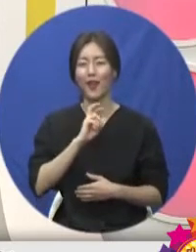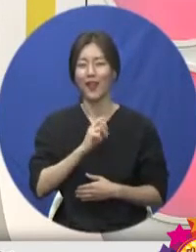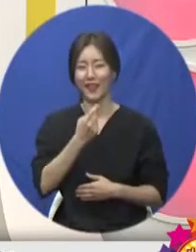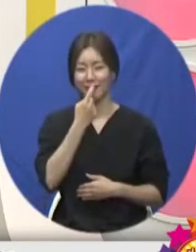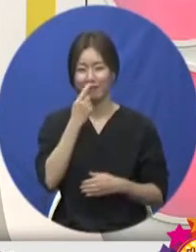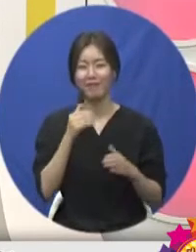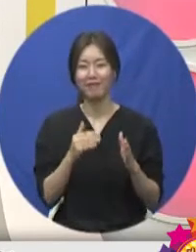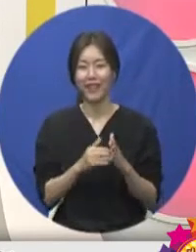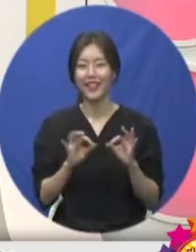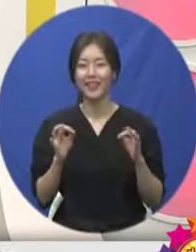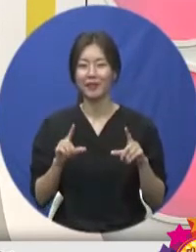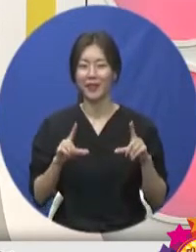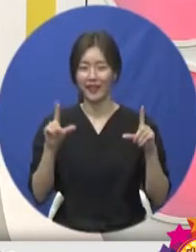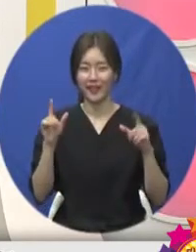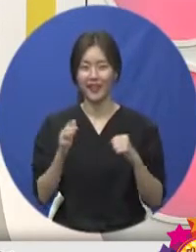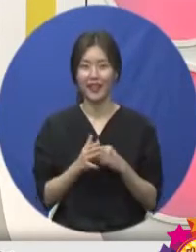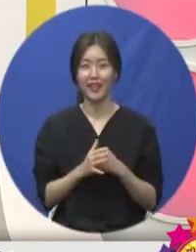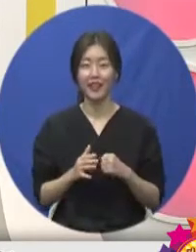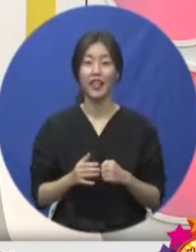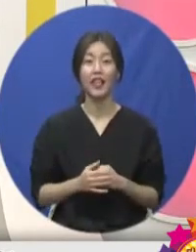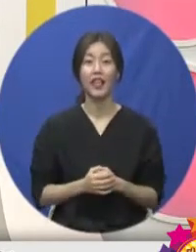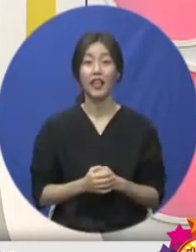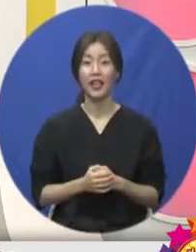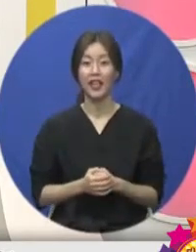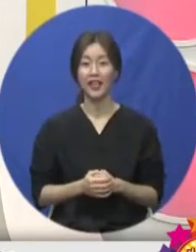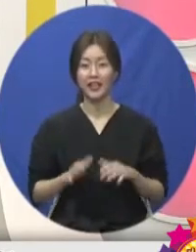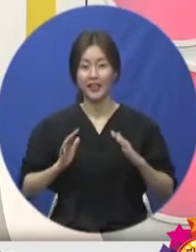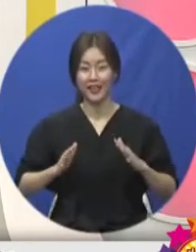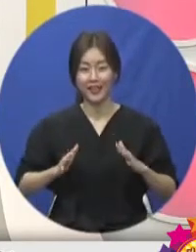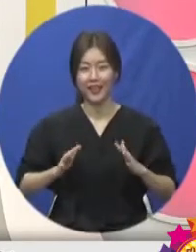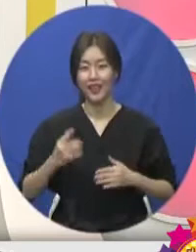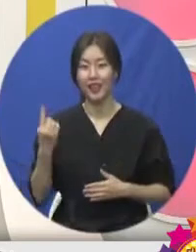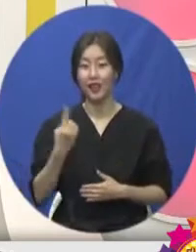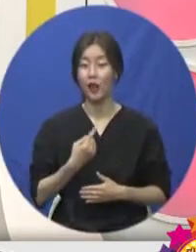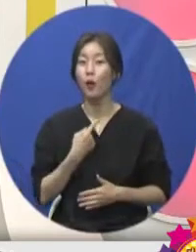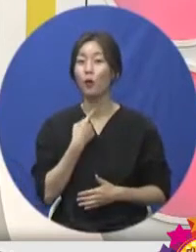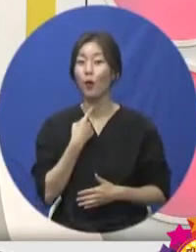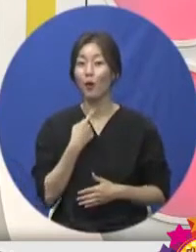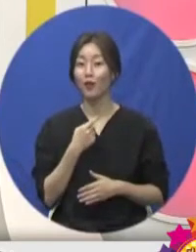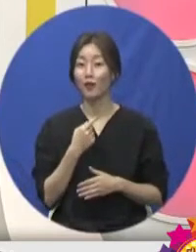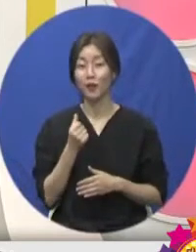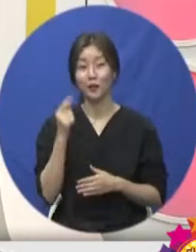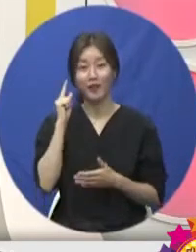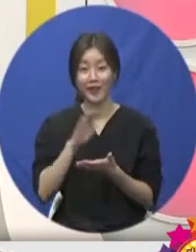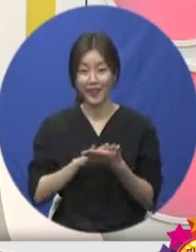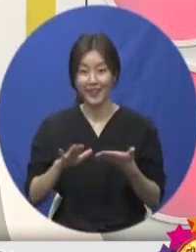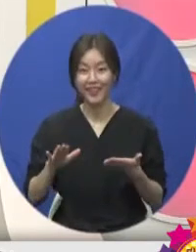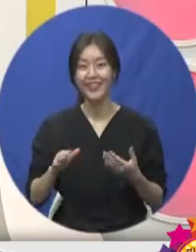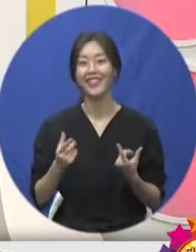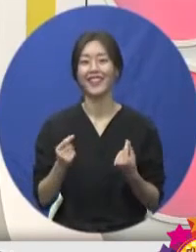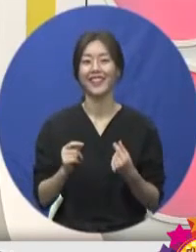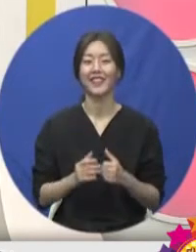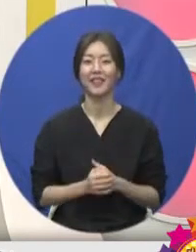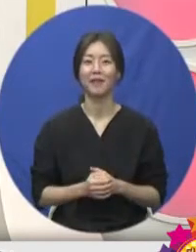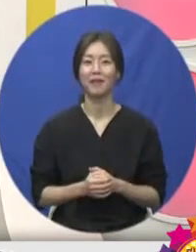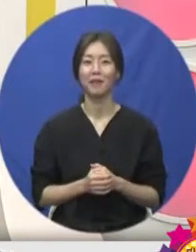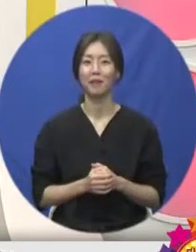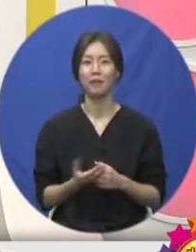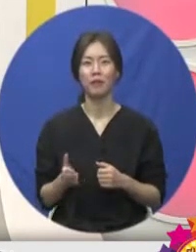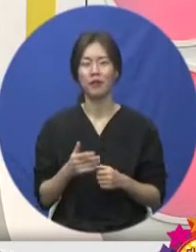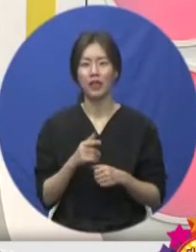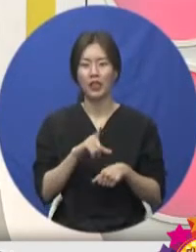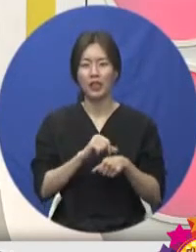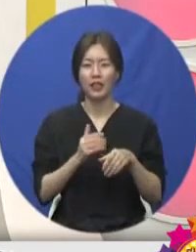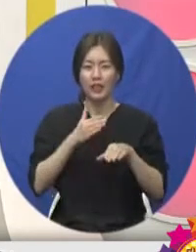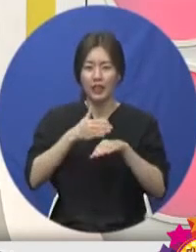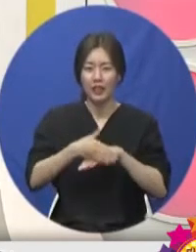왔거든요. 그러셨어요. 오늘 가서 일단은 목은 풀고 오셨네요. 아 예, 근데 형 너무 늦을까봐